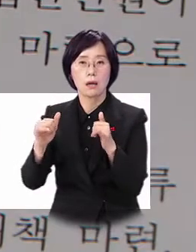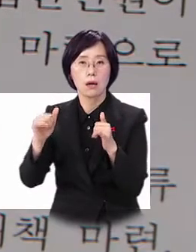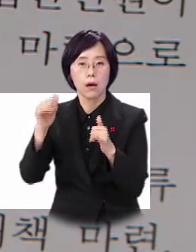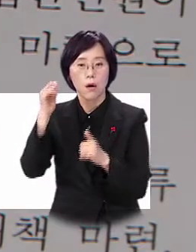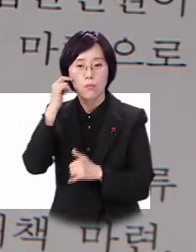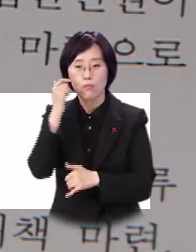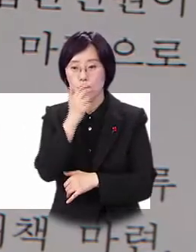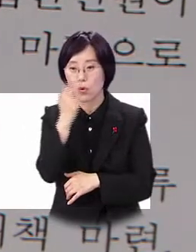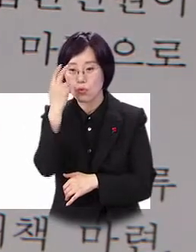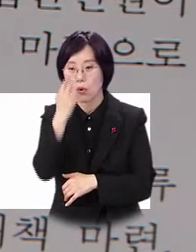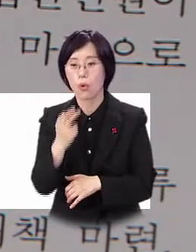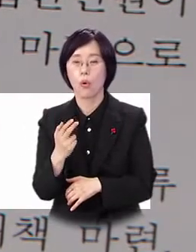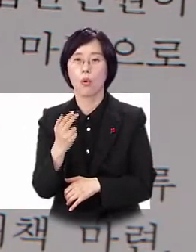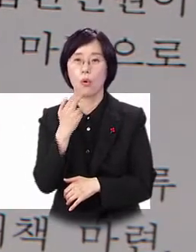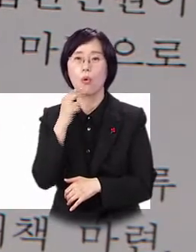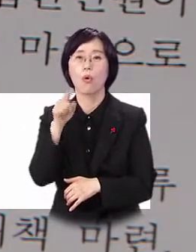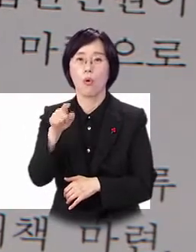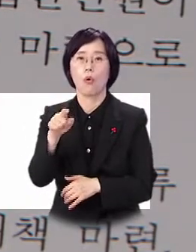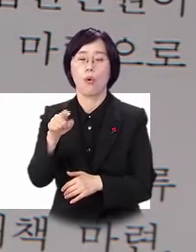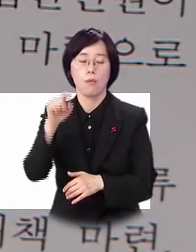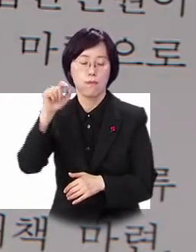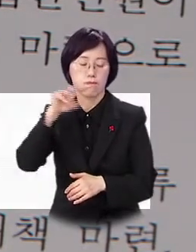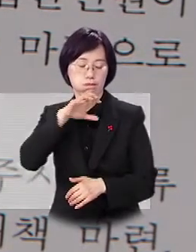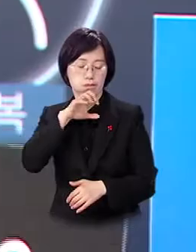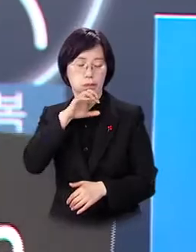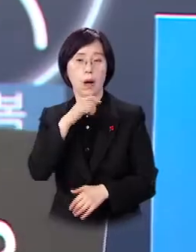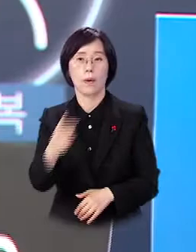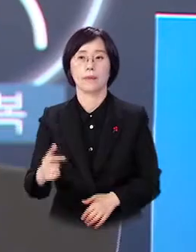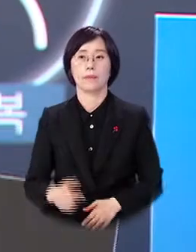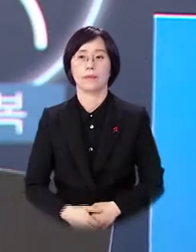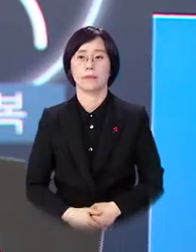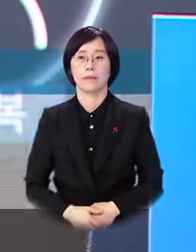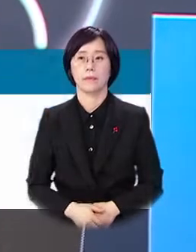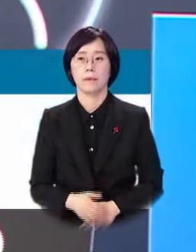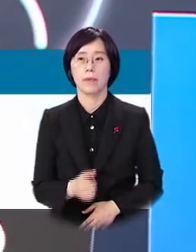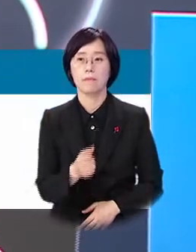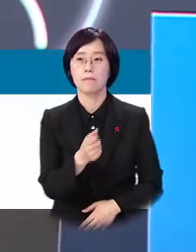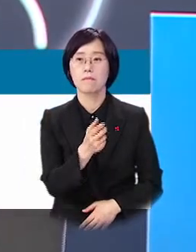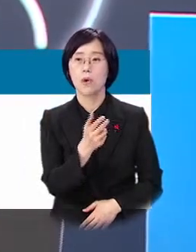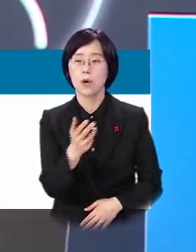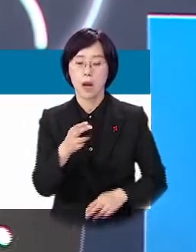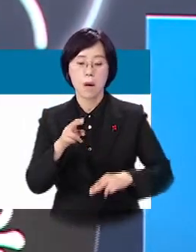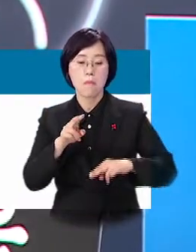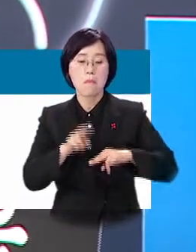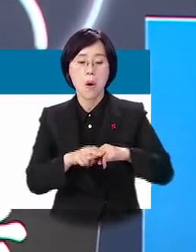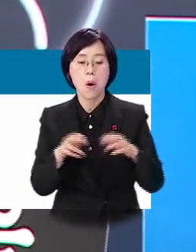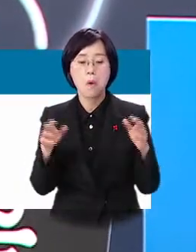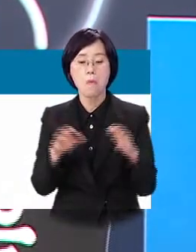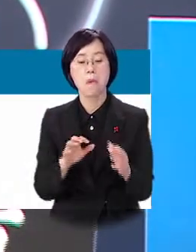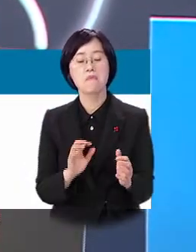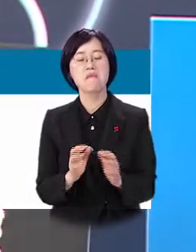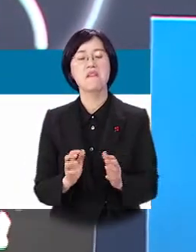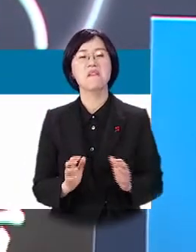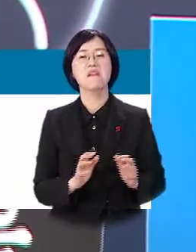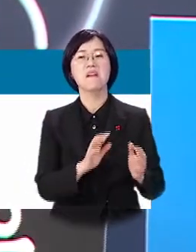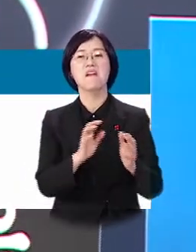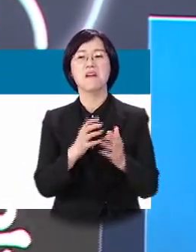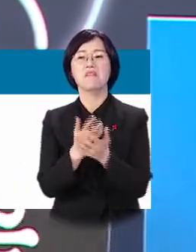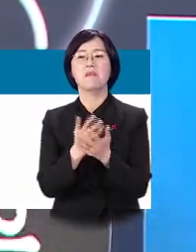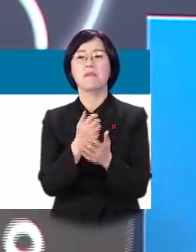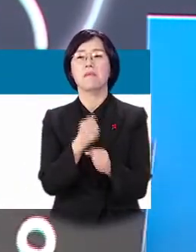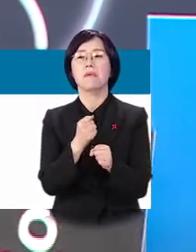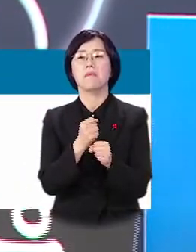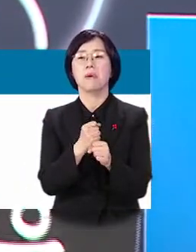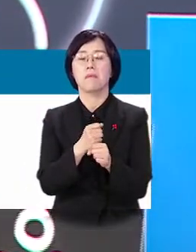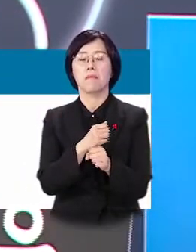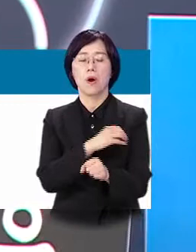의견 수렴이 전혀 없었다며 반발하고 있습니다. 몇 사람이 지금 탁상에 앉아가지고 자기들끼리 이렇게 서류를 만들어가지고